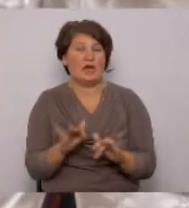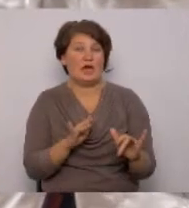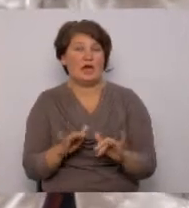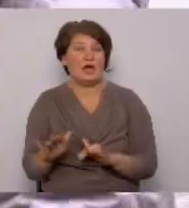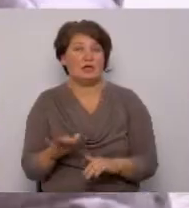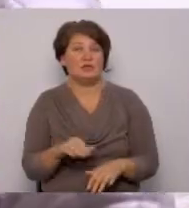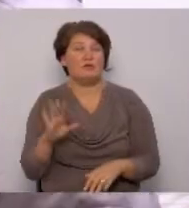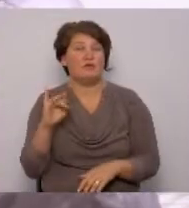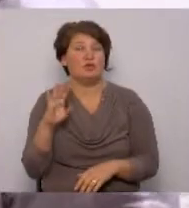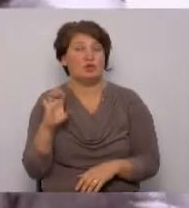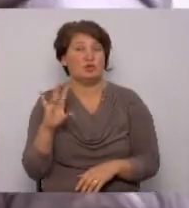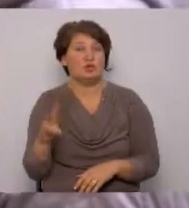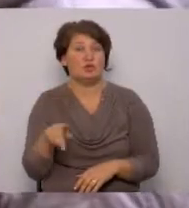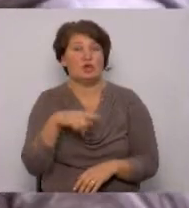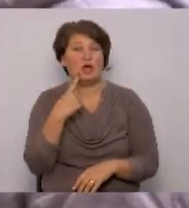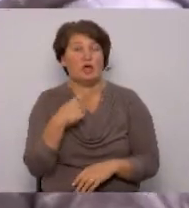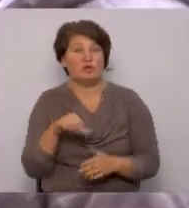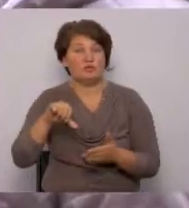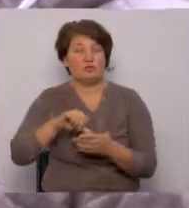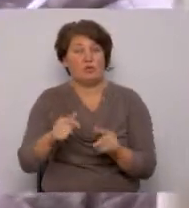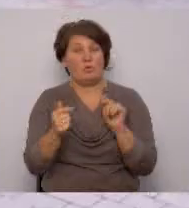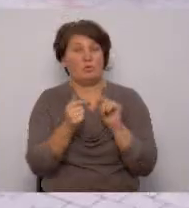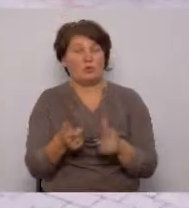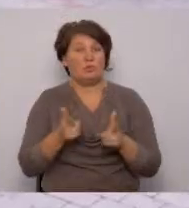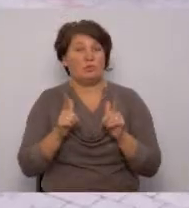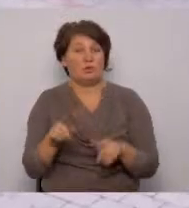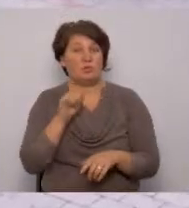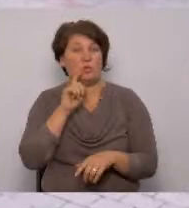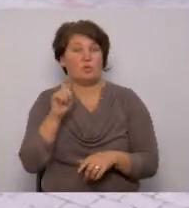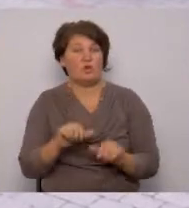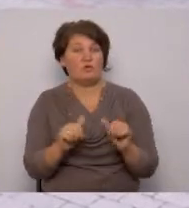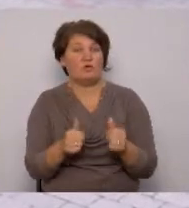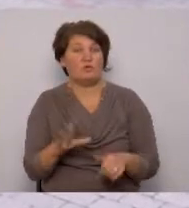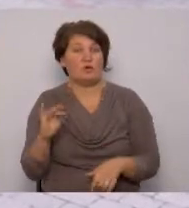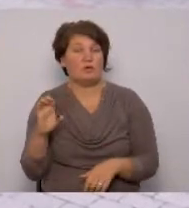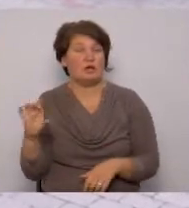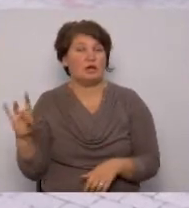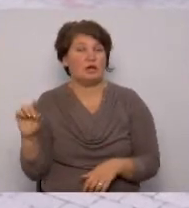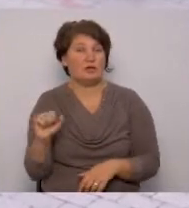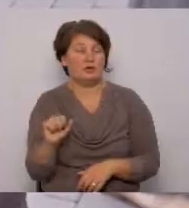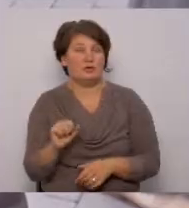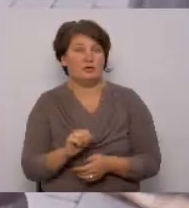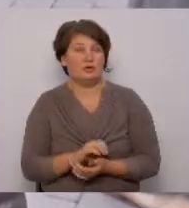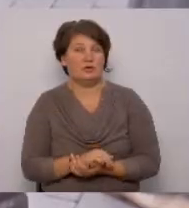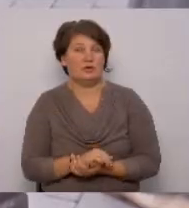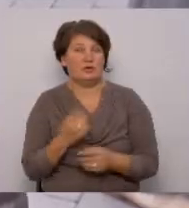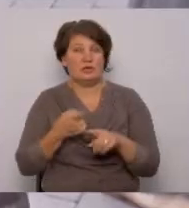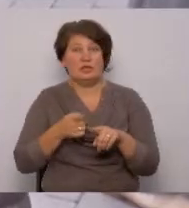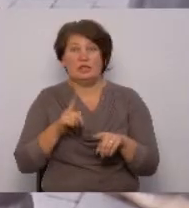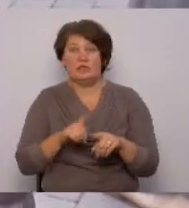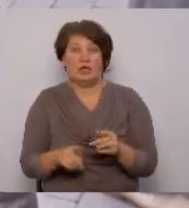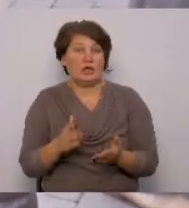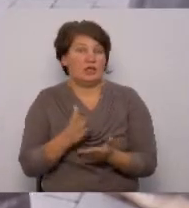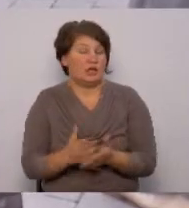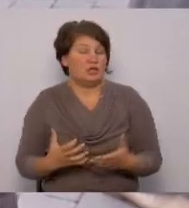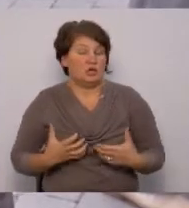Марія Іванишин каже, що виступає проти погодження України формули Штайнмаєра. Це є